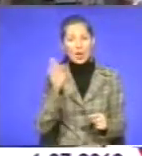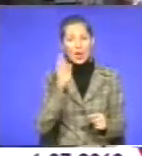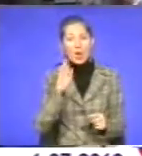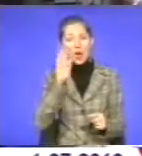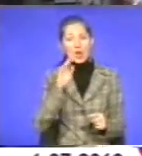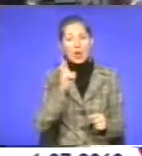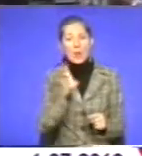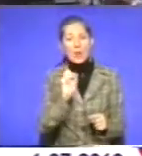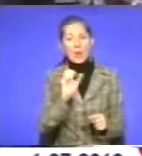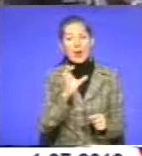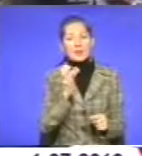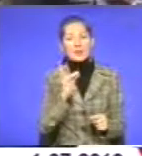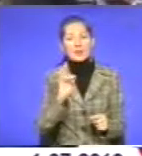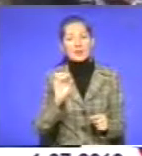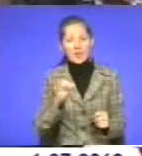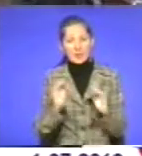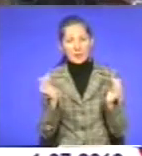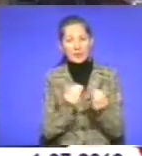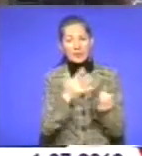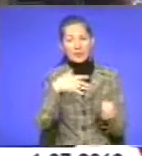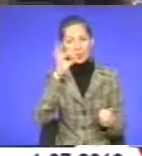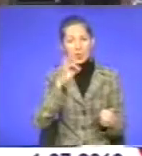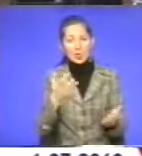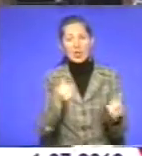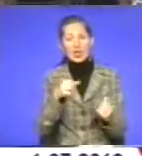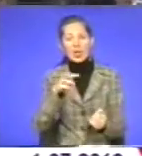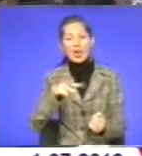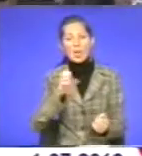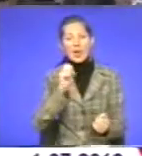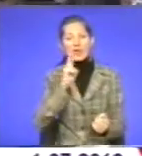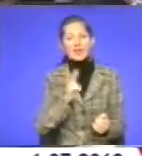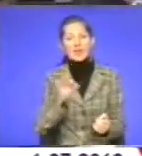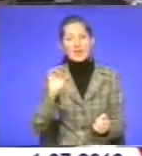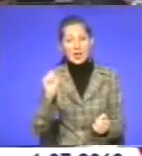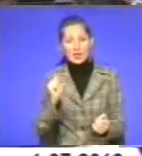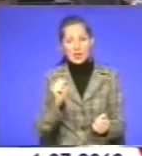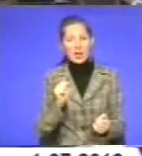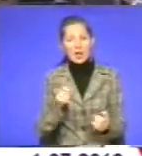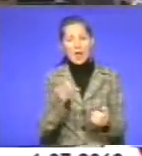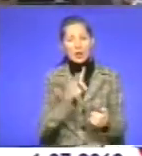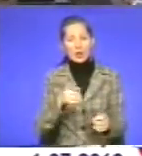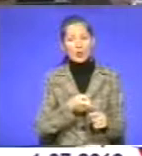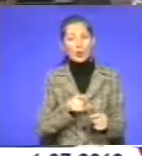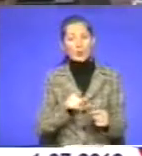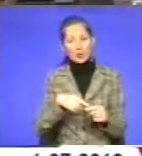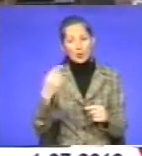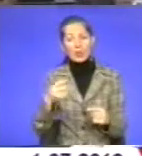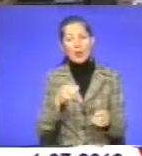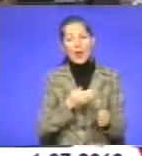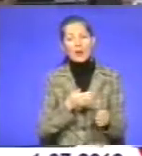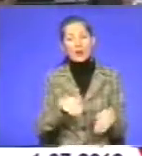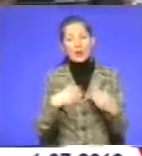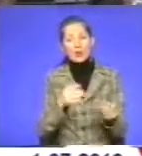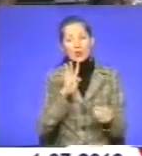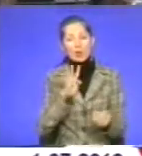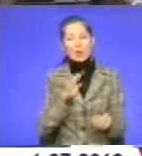взяли меценати району, і друга частина виділяється 4 мільйони коштів в цьому році. Я думаю, буквально через 2 неділі